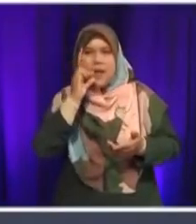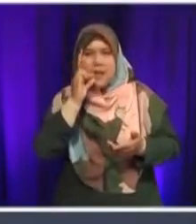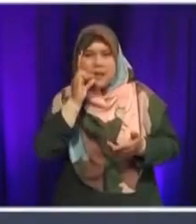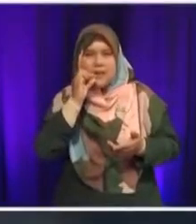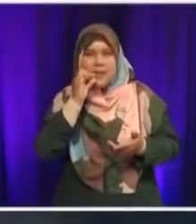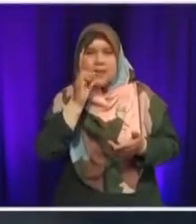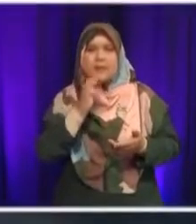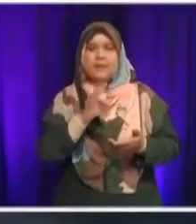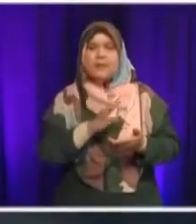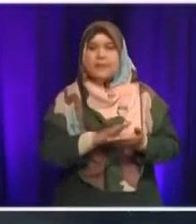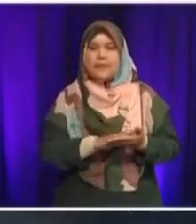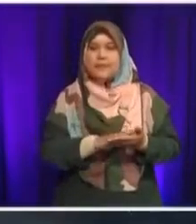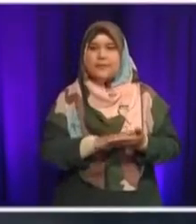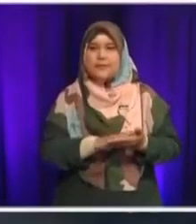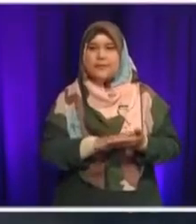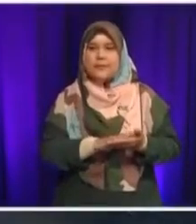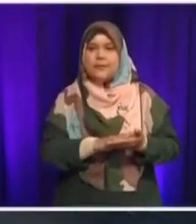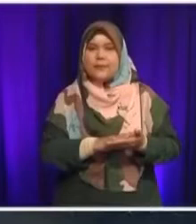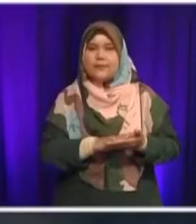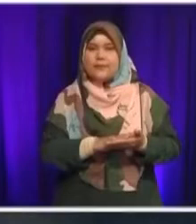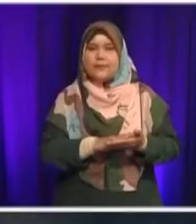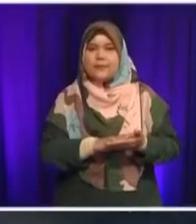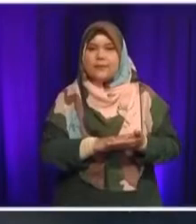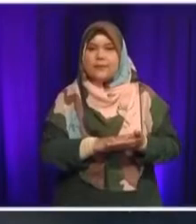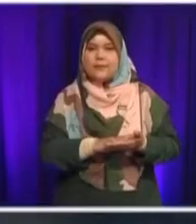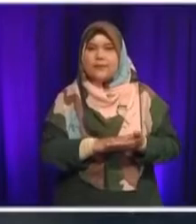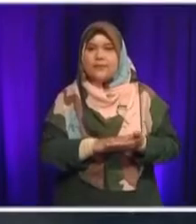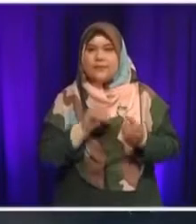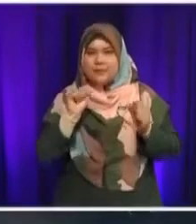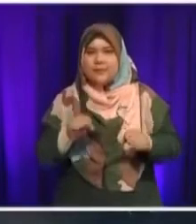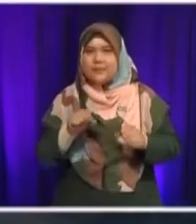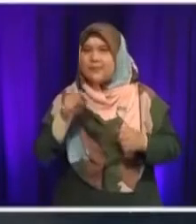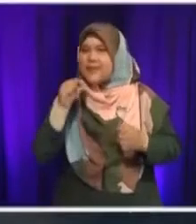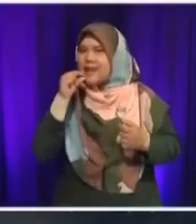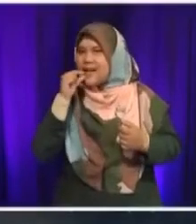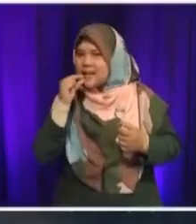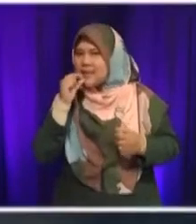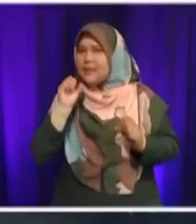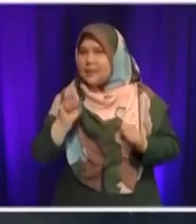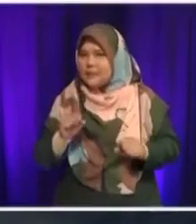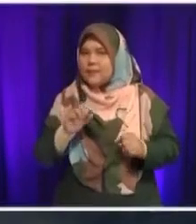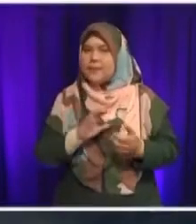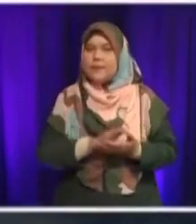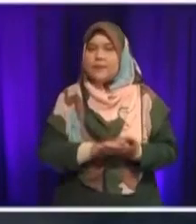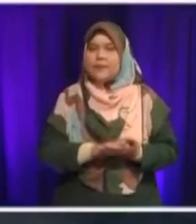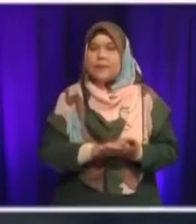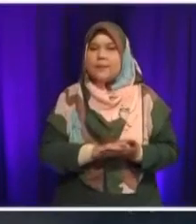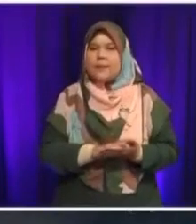mana nampaknya Hari ini saya sudah jadi Bolehkah saya menggigit tadi untuk